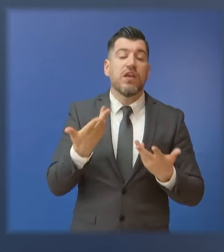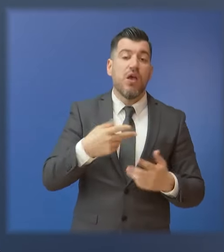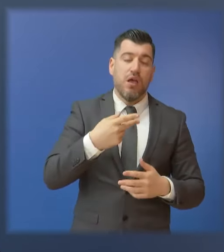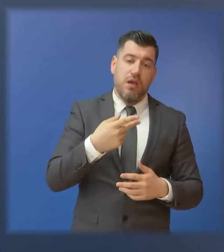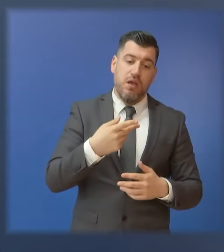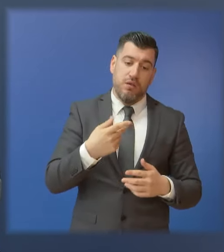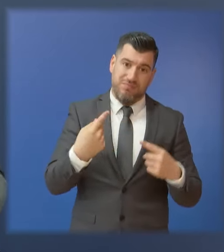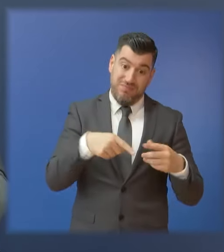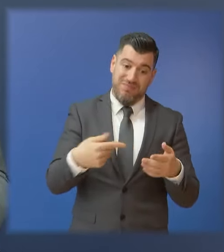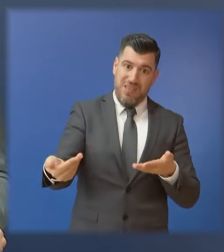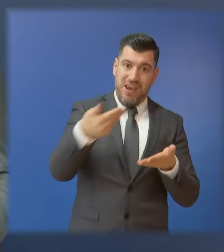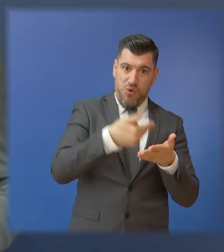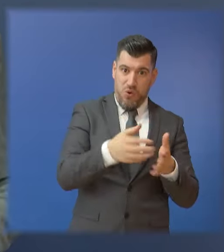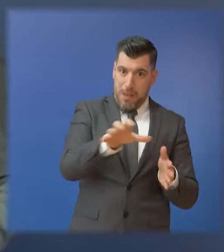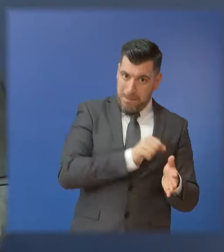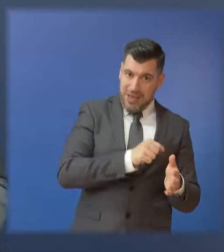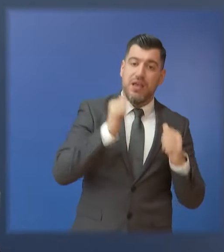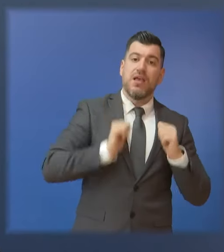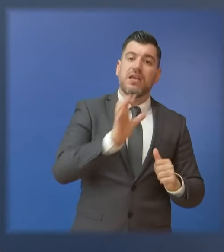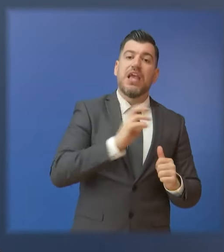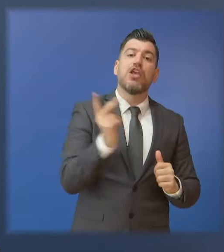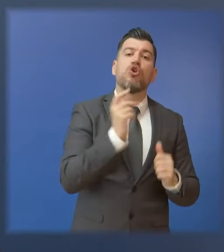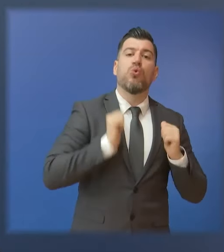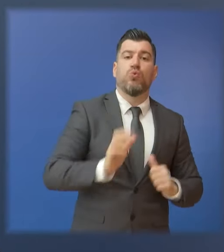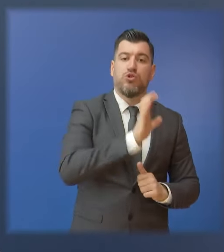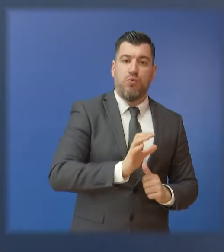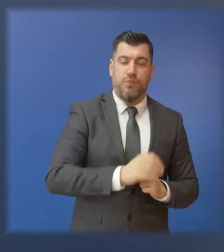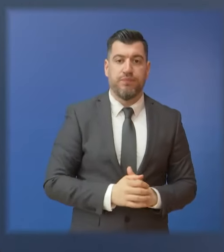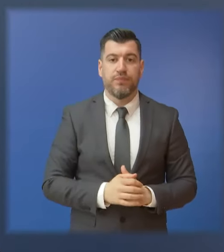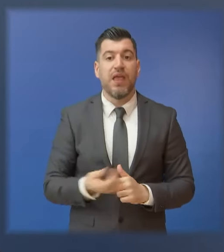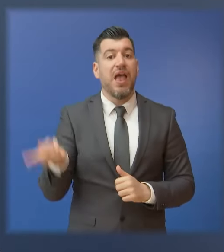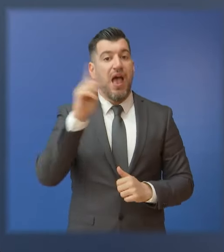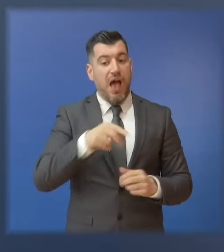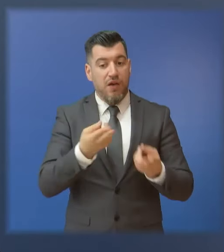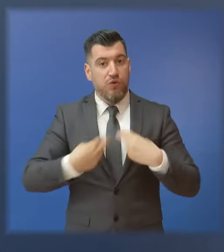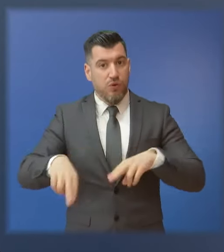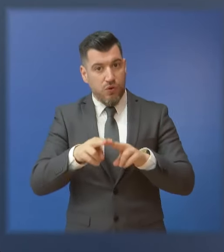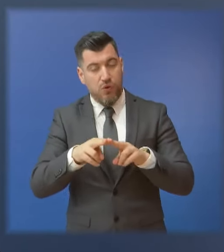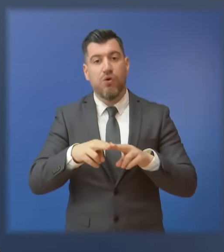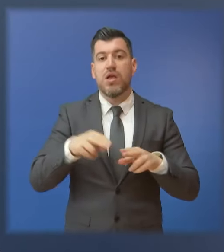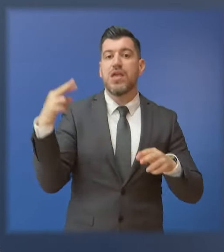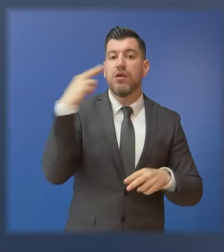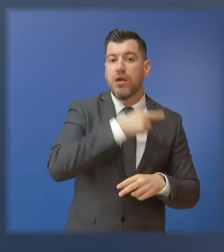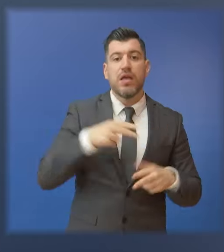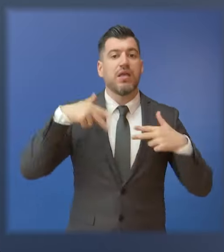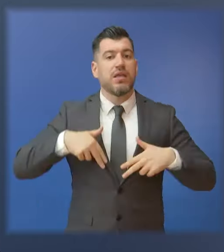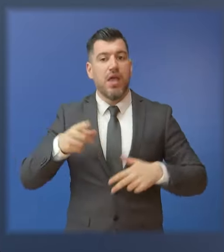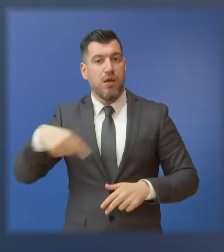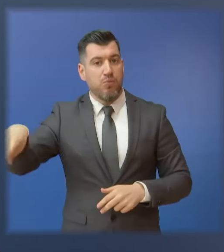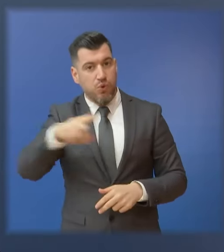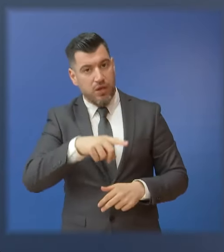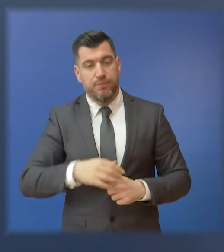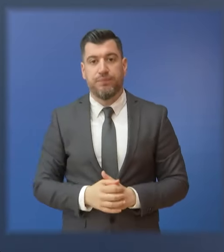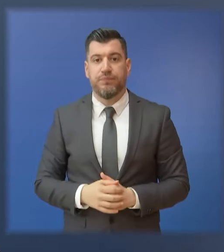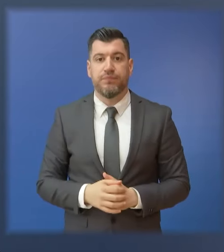τουρισμού αύριο τετάρτη 26 ιουνίου στις 11:00 θα συνεδριάσει υπό τον πρωθυπουργό και πρόεδρο της νέας δημοκρατίας κυριάκο μητσοτάκη κοινοβουλευτική